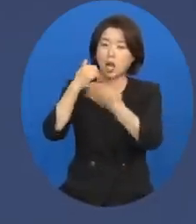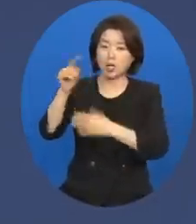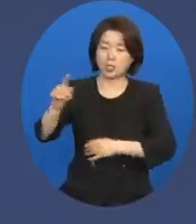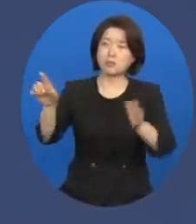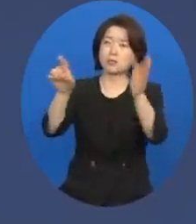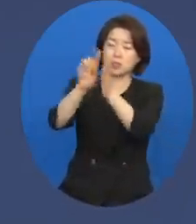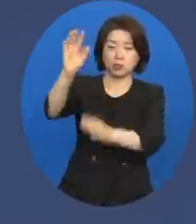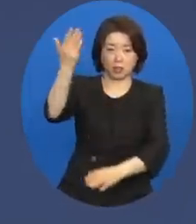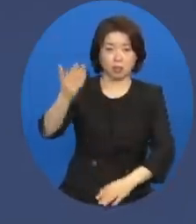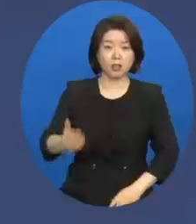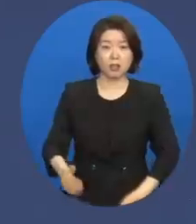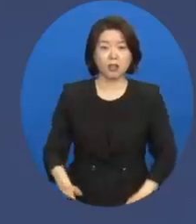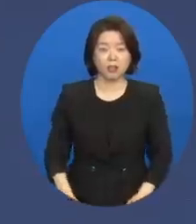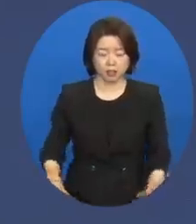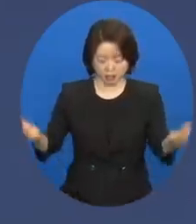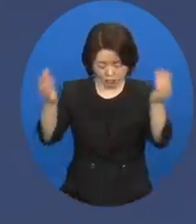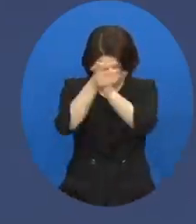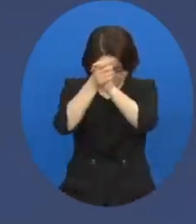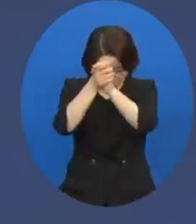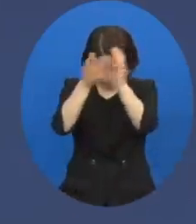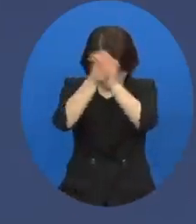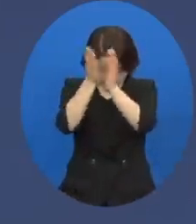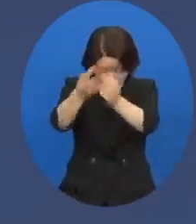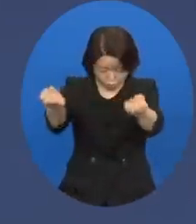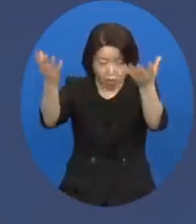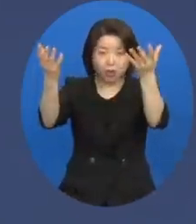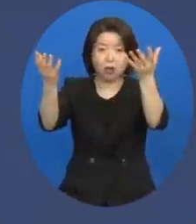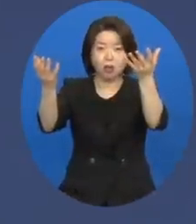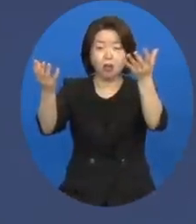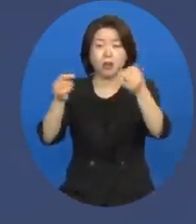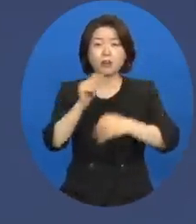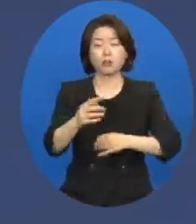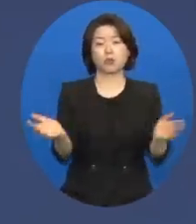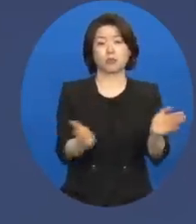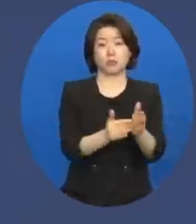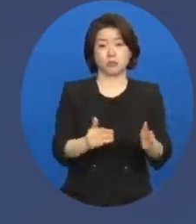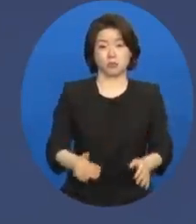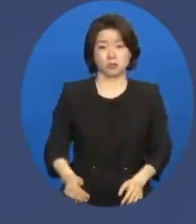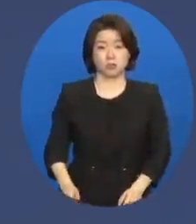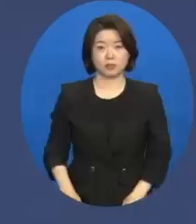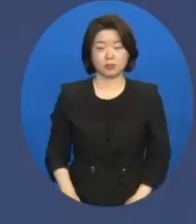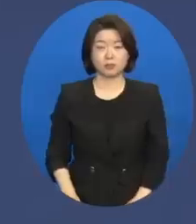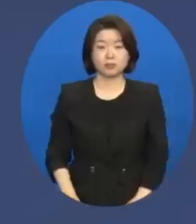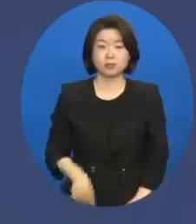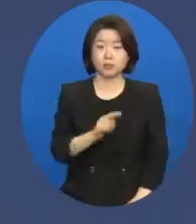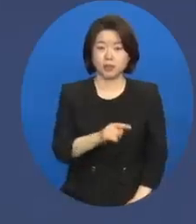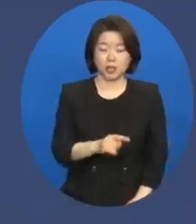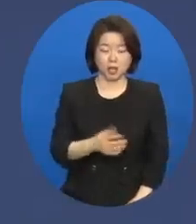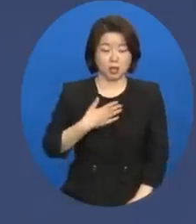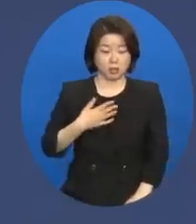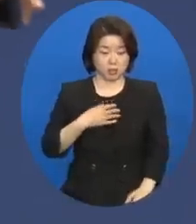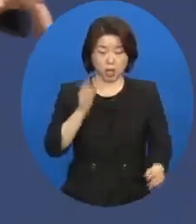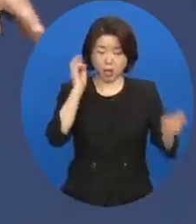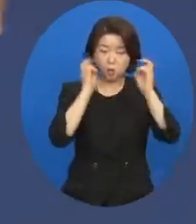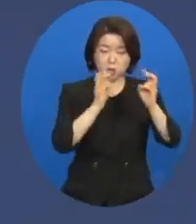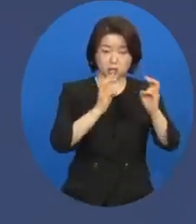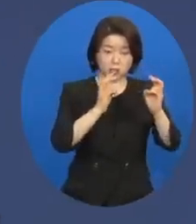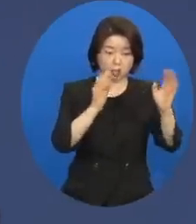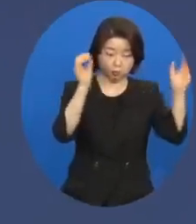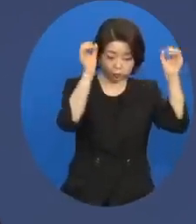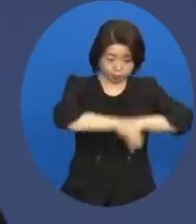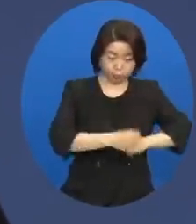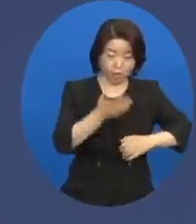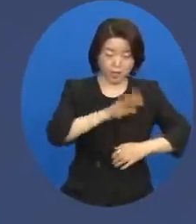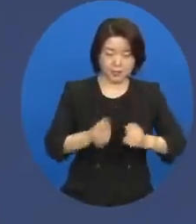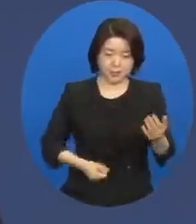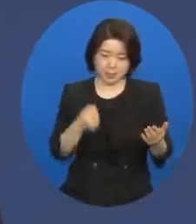믿게 됐습니다. 아멘, 할렐루야. 거기서 끝이에요. 나 이렇게 부도났는데 이렇게 작정했더니